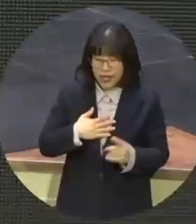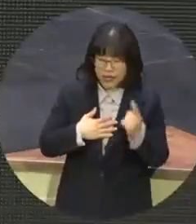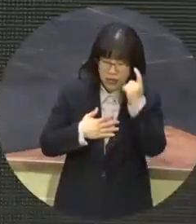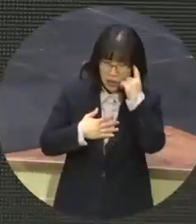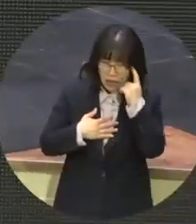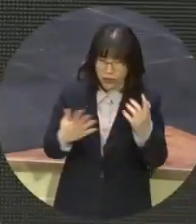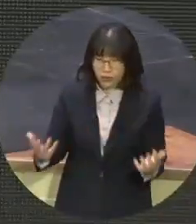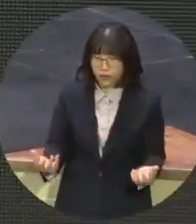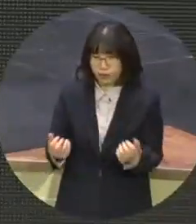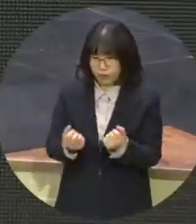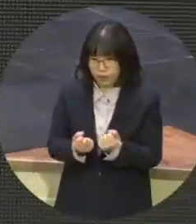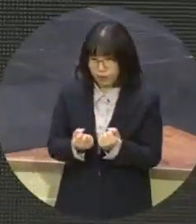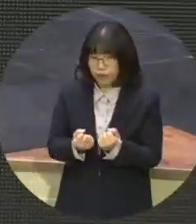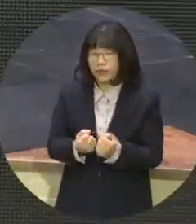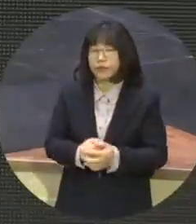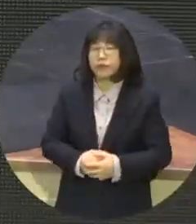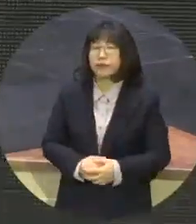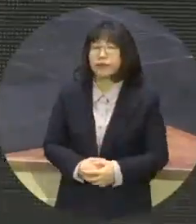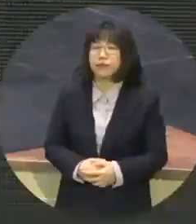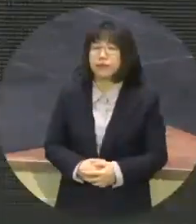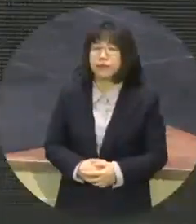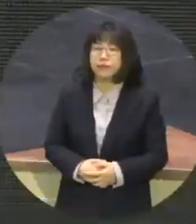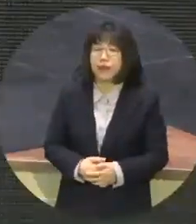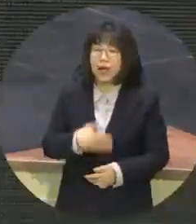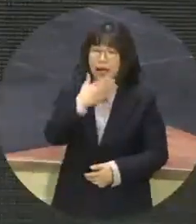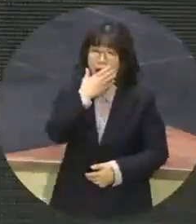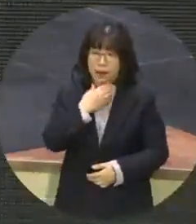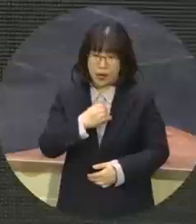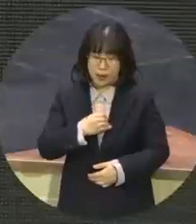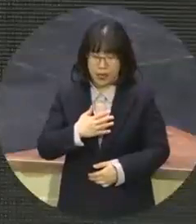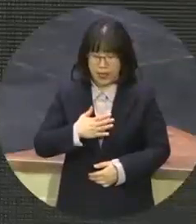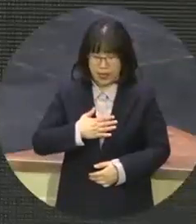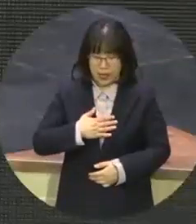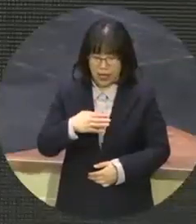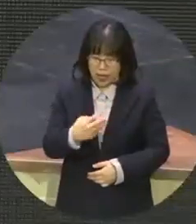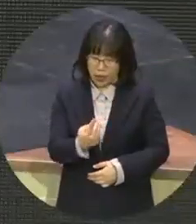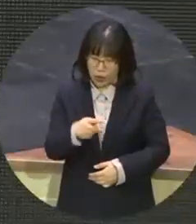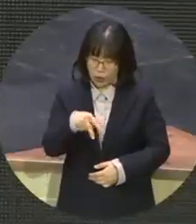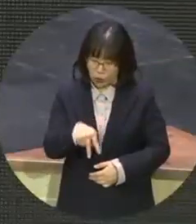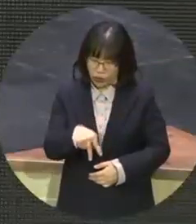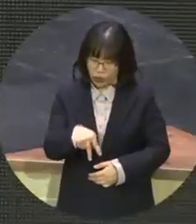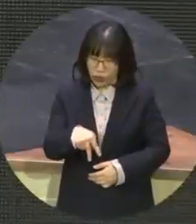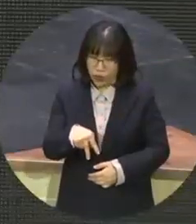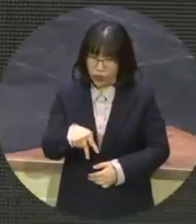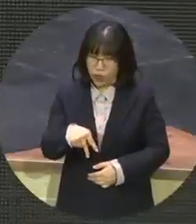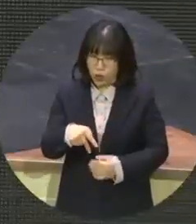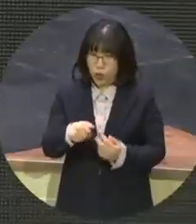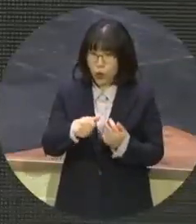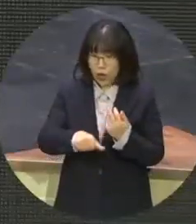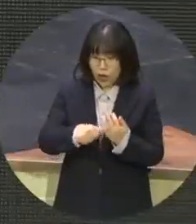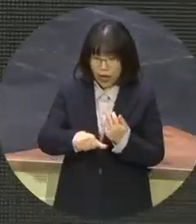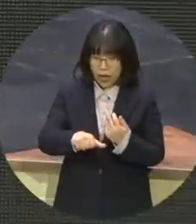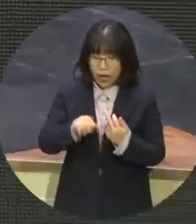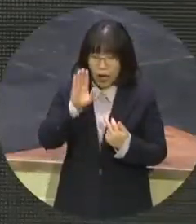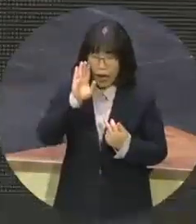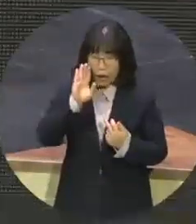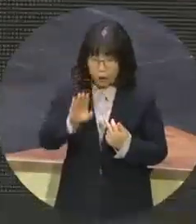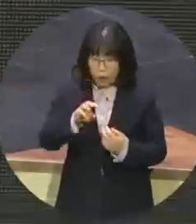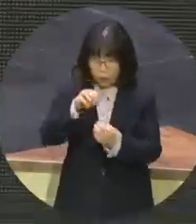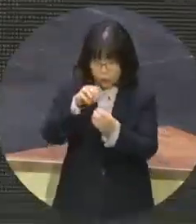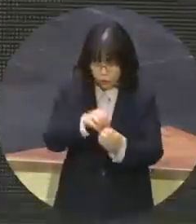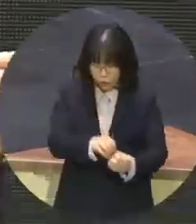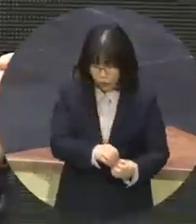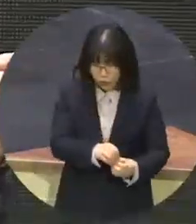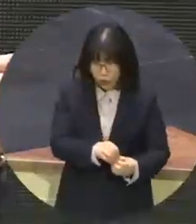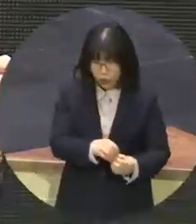자신에게서 난 후사가 없는 상황 속에서 아브라함은 처음에는 뭐요? 조카 롯이네 후사인가? 그렇게 마음에 두고 있다가